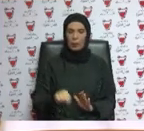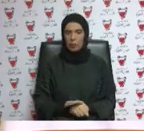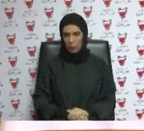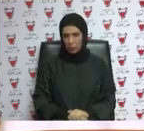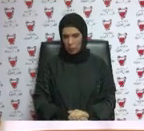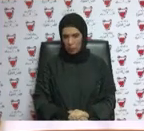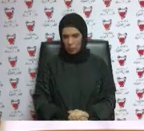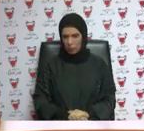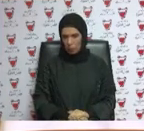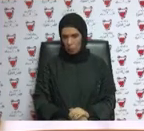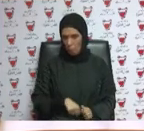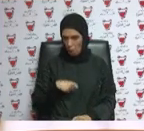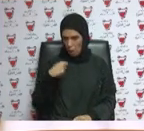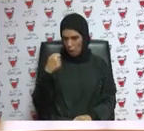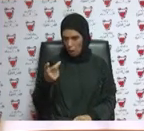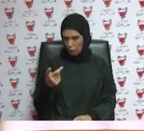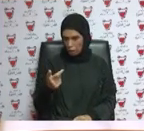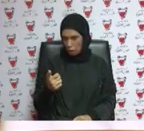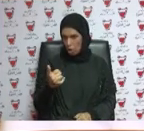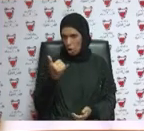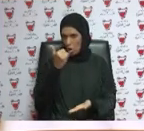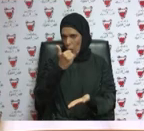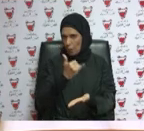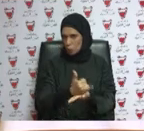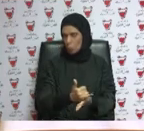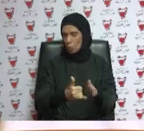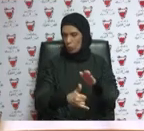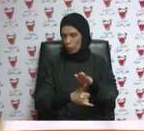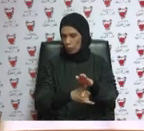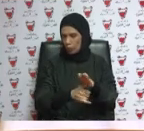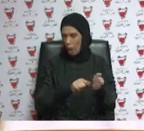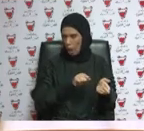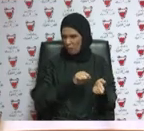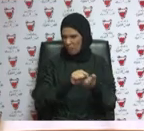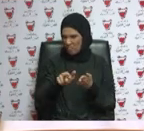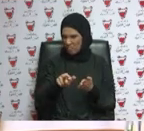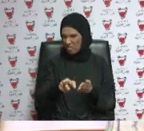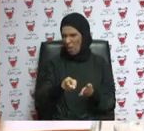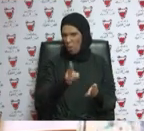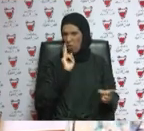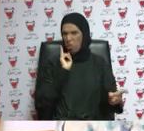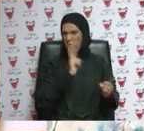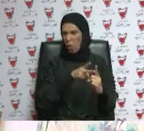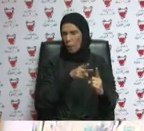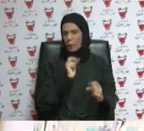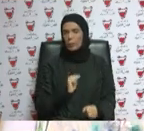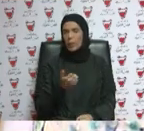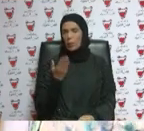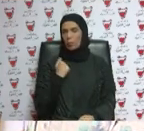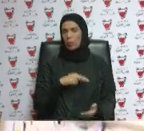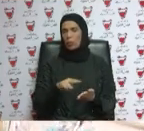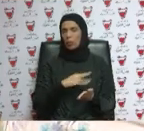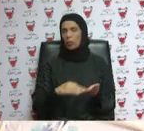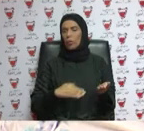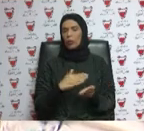الامتناع عن تسليم الأجور في مواعيدها، في حالة الفصل التعسفي، في حالة إنهاء العقد دون مبرر